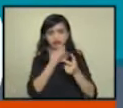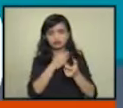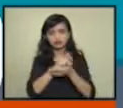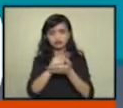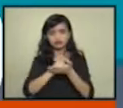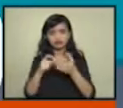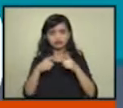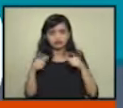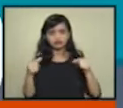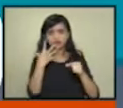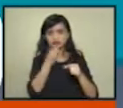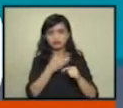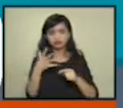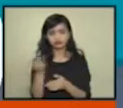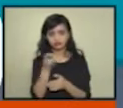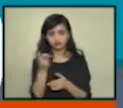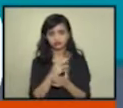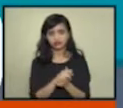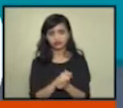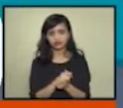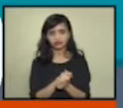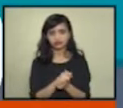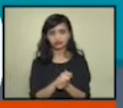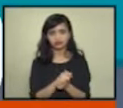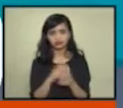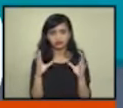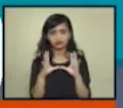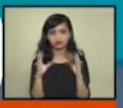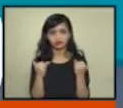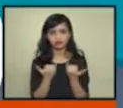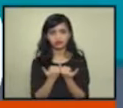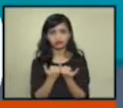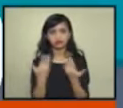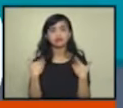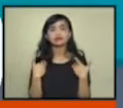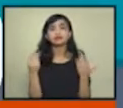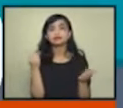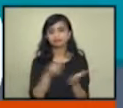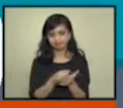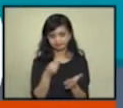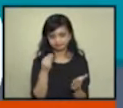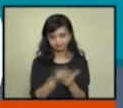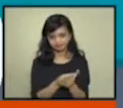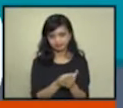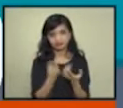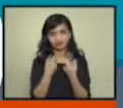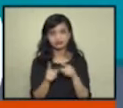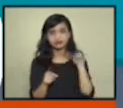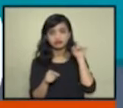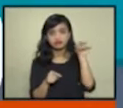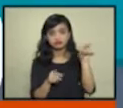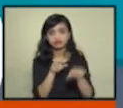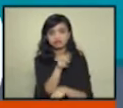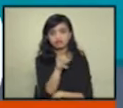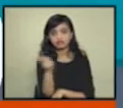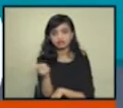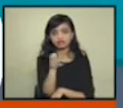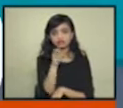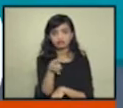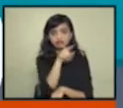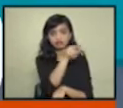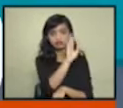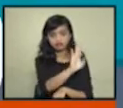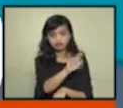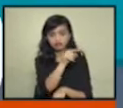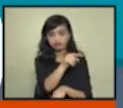checkbook? Sino humahawak lahat o nun? Ang company namin may pera. Pero siya po nag-uutos, siya yung